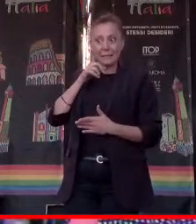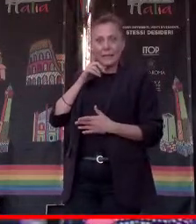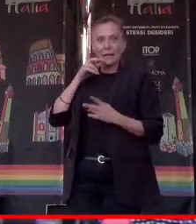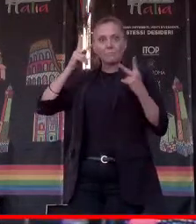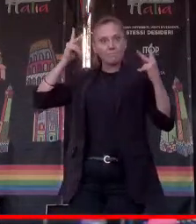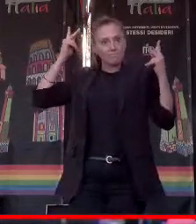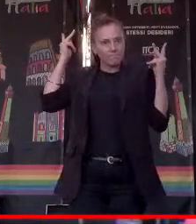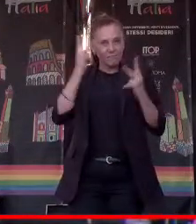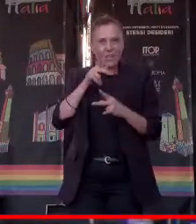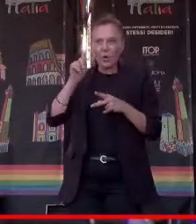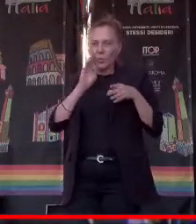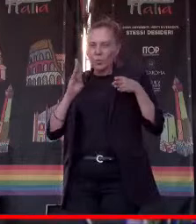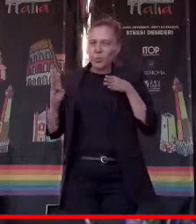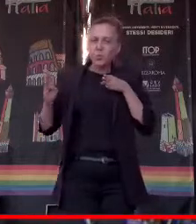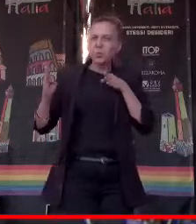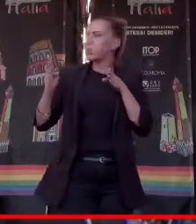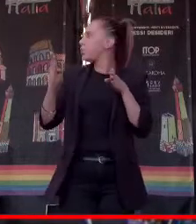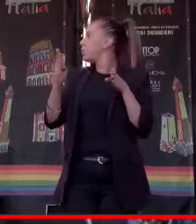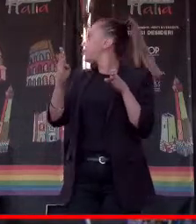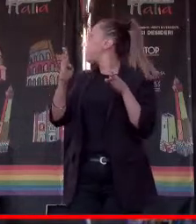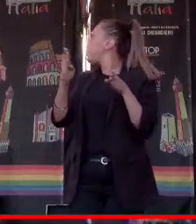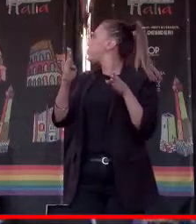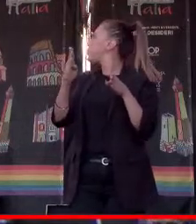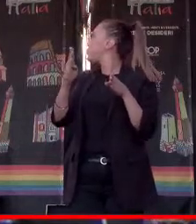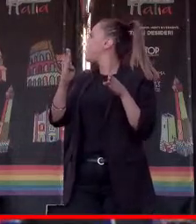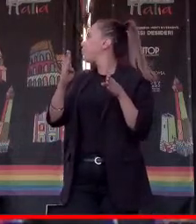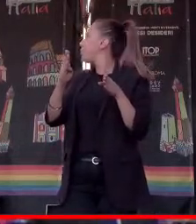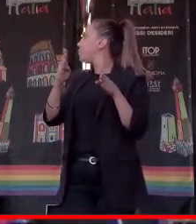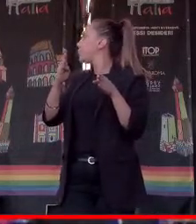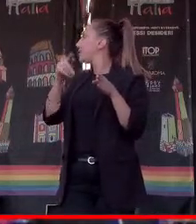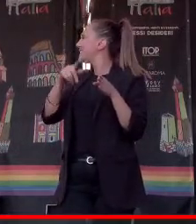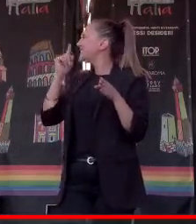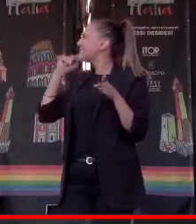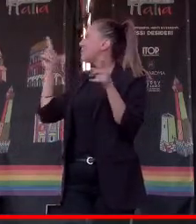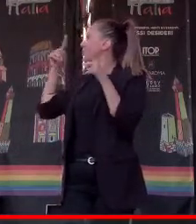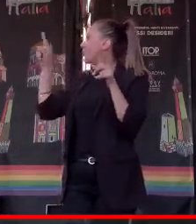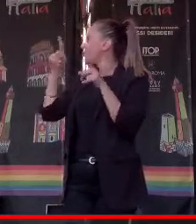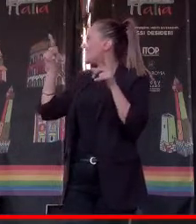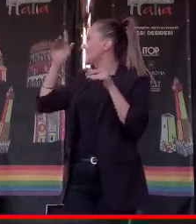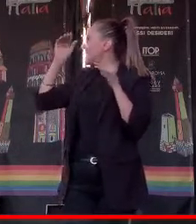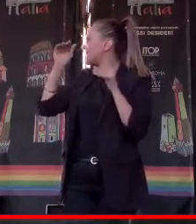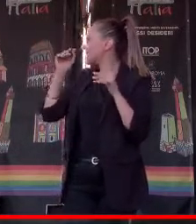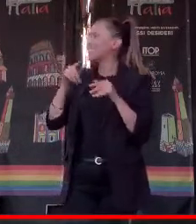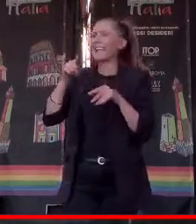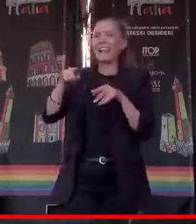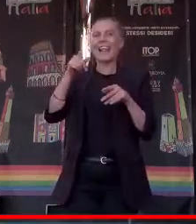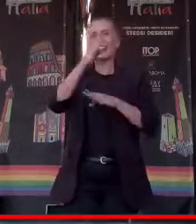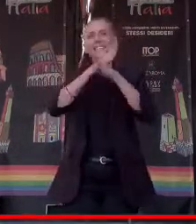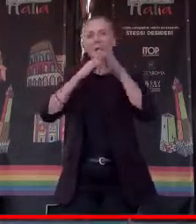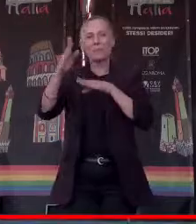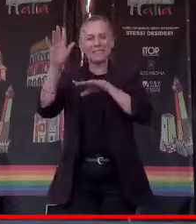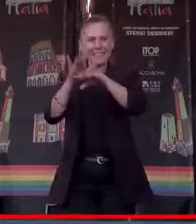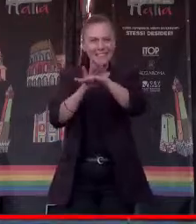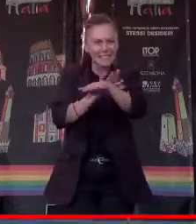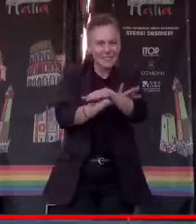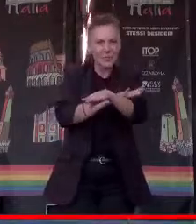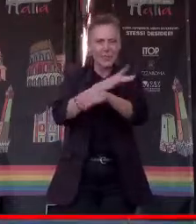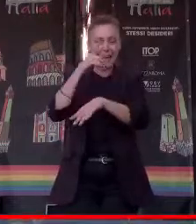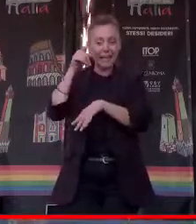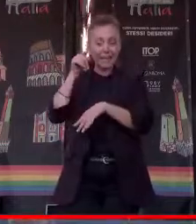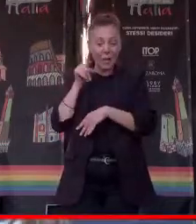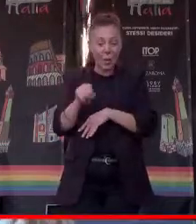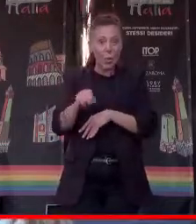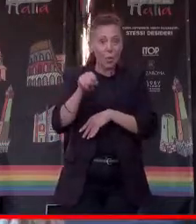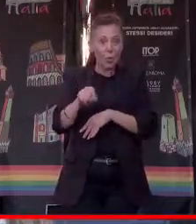poche, che si occupano di disabilità sensoriali. E qua si sta passando proprio